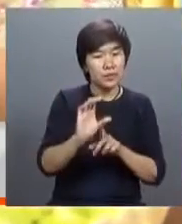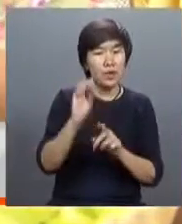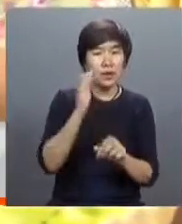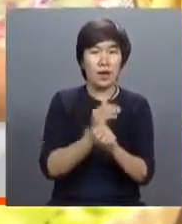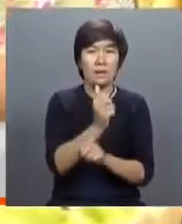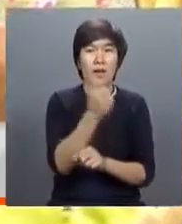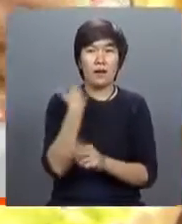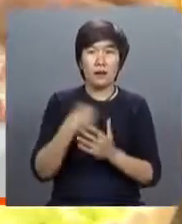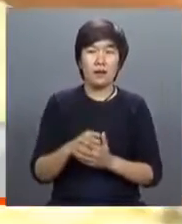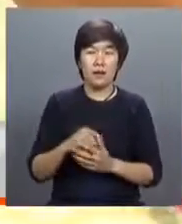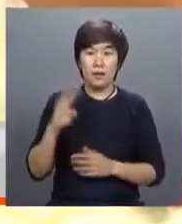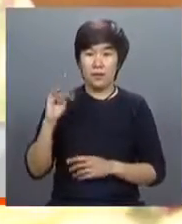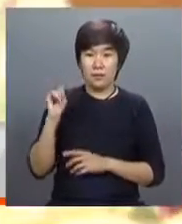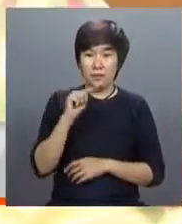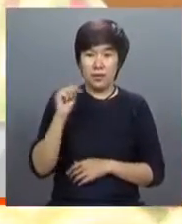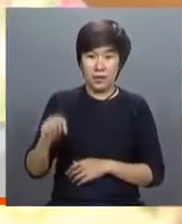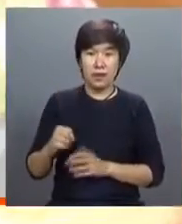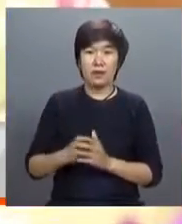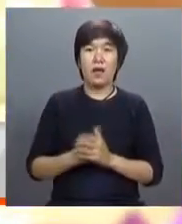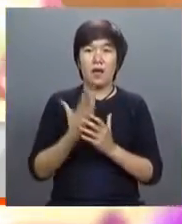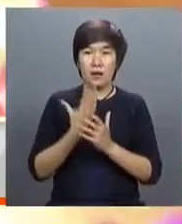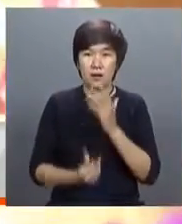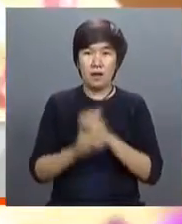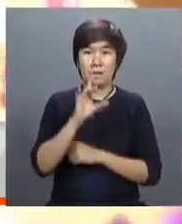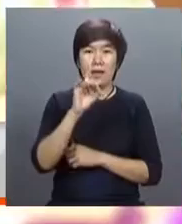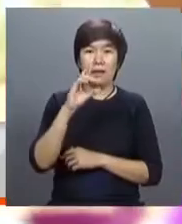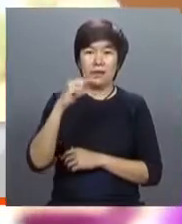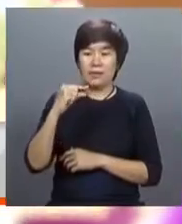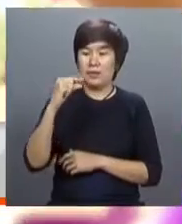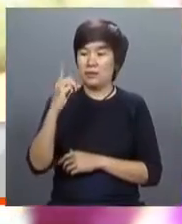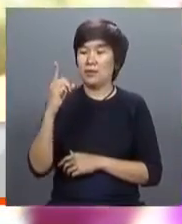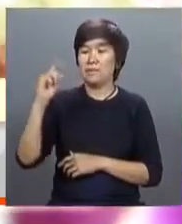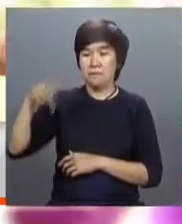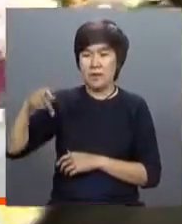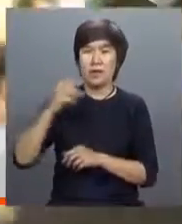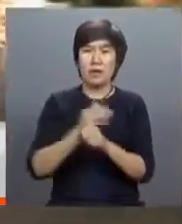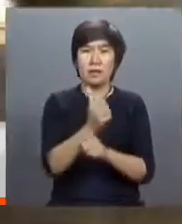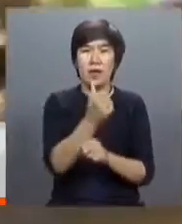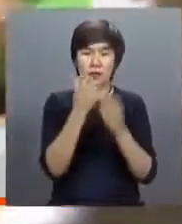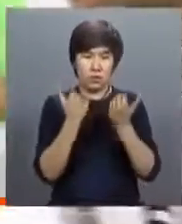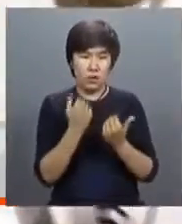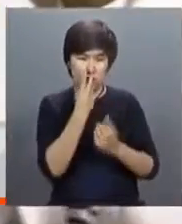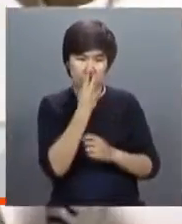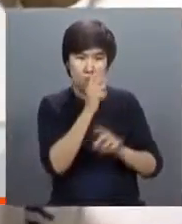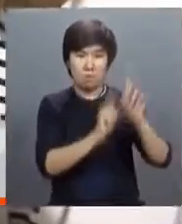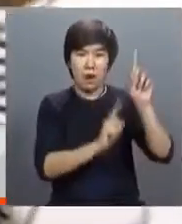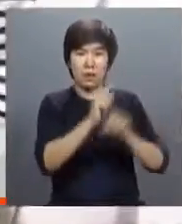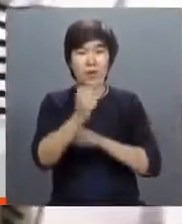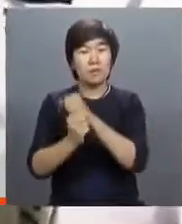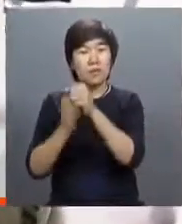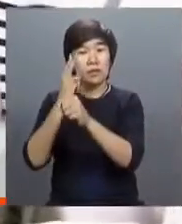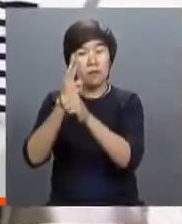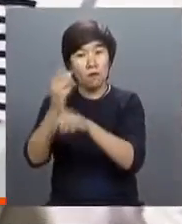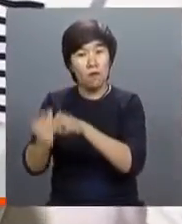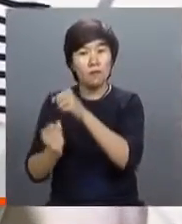จากรอยละ40เหลือร้อยละ 8ของGDPพร้อมกับประเมินว่าในระยะ 2-3ปีข้างหน้า